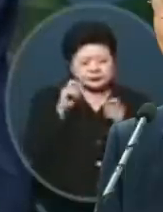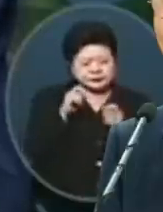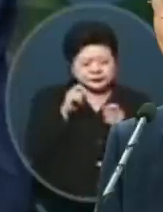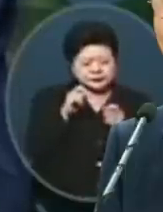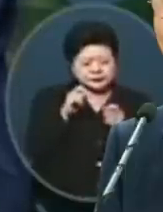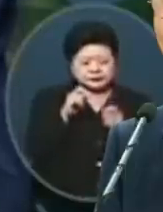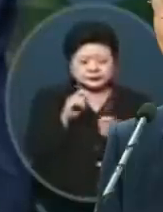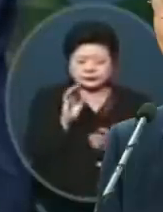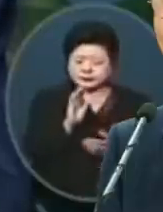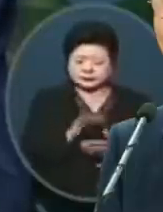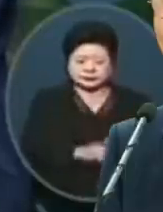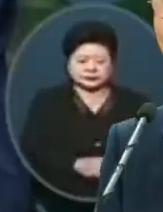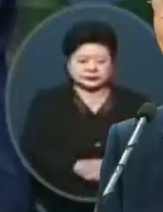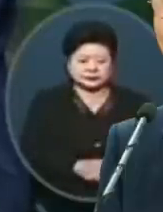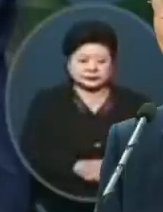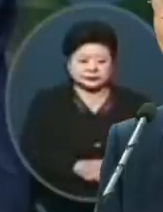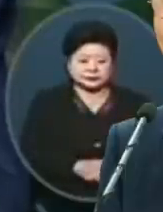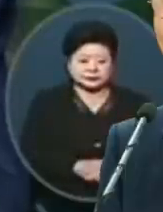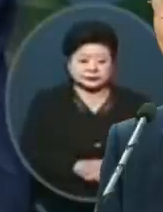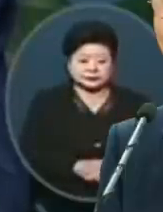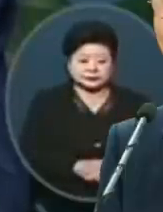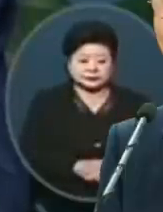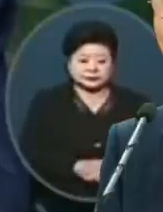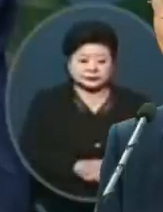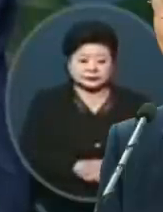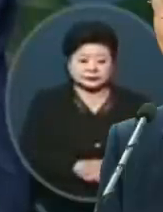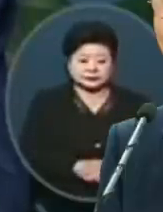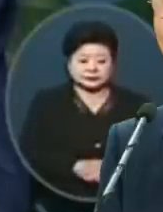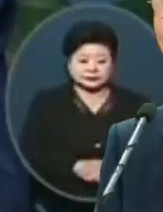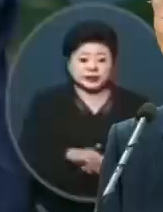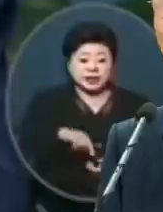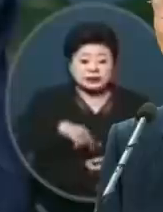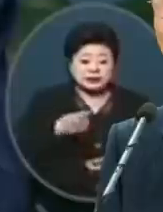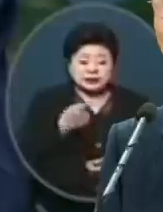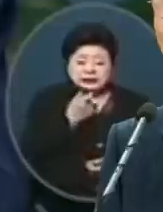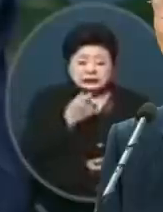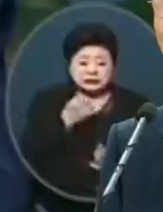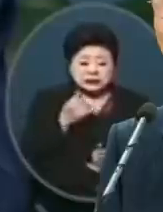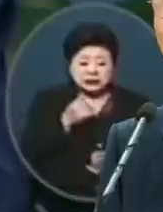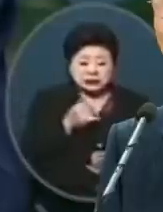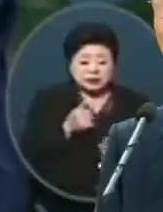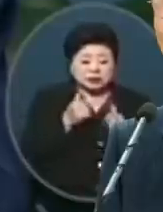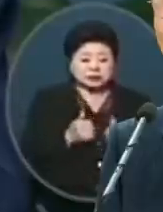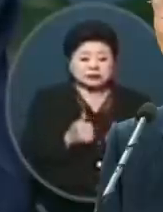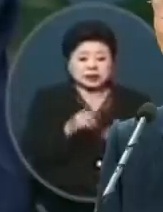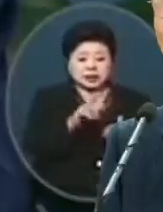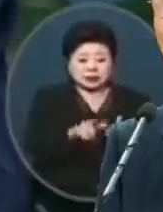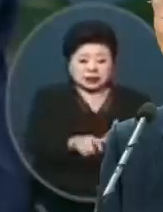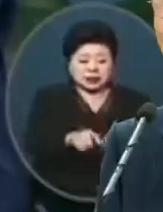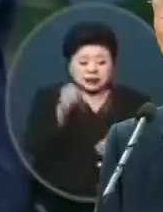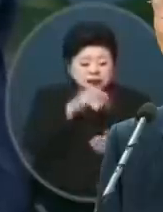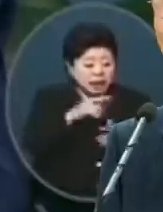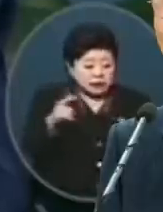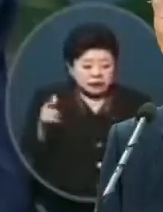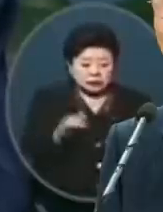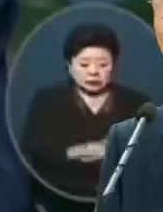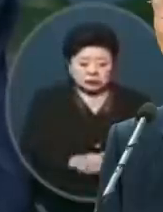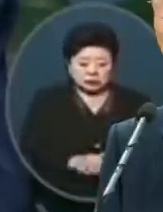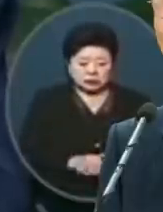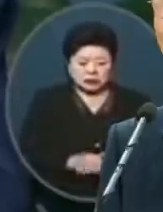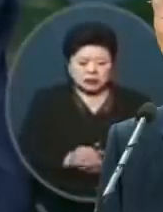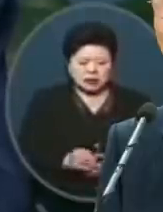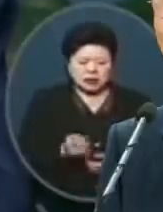있는 사람 중에 자기가 싫어하는 사람을 심판할 때 그냥 하지 않고